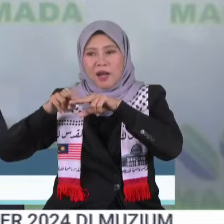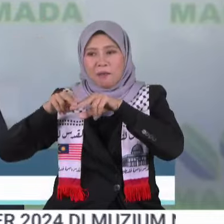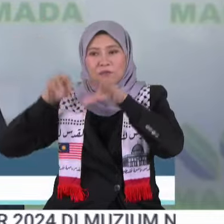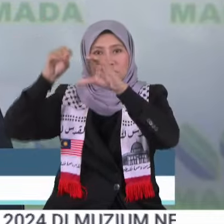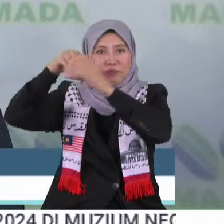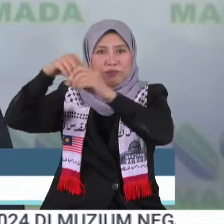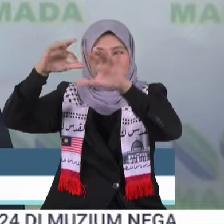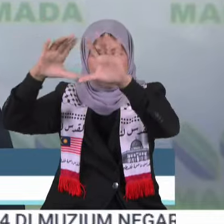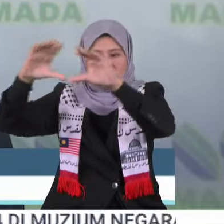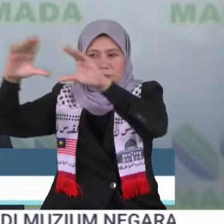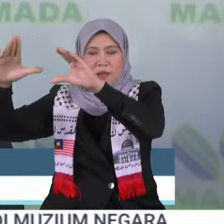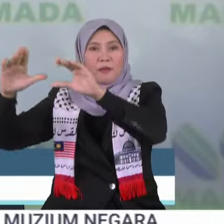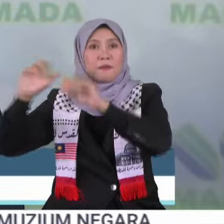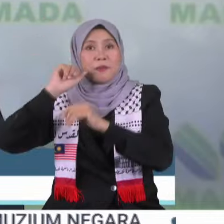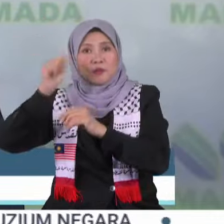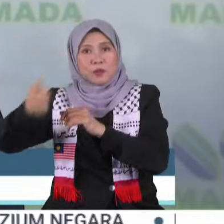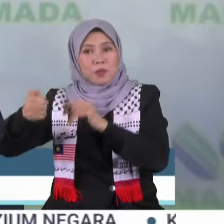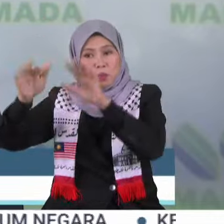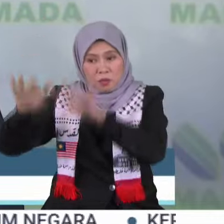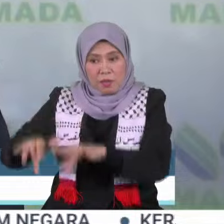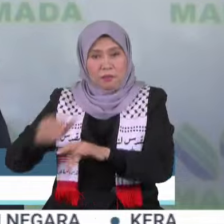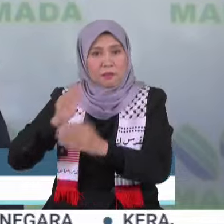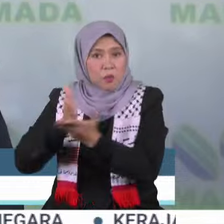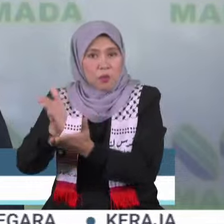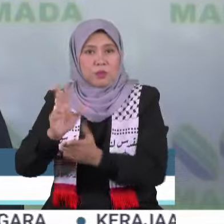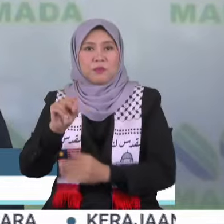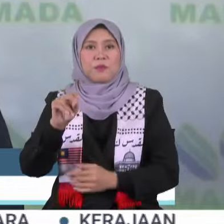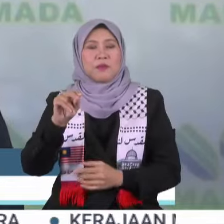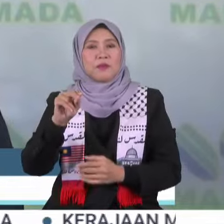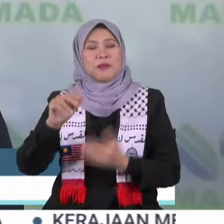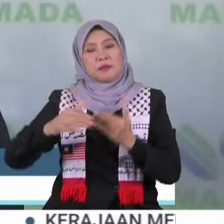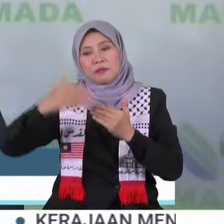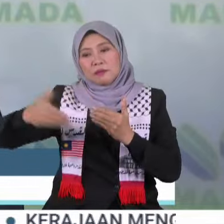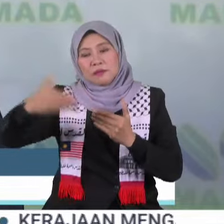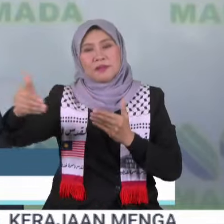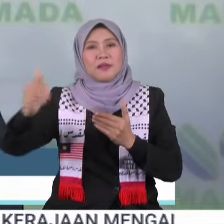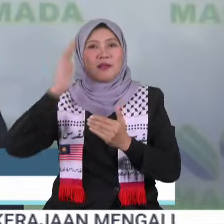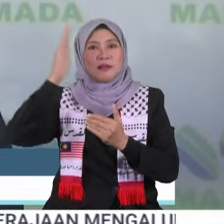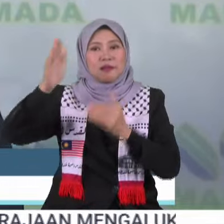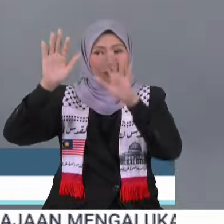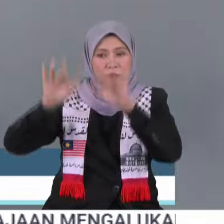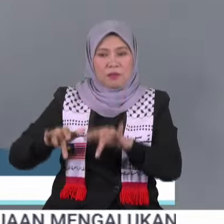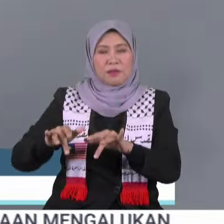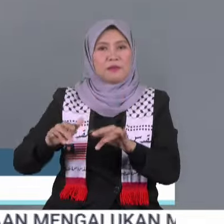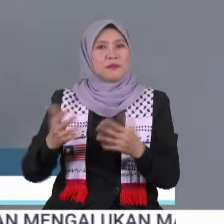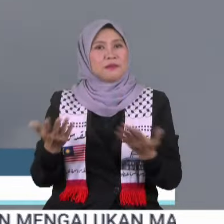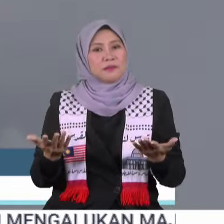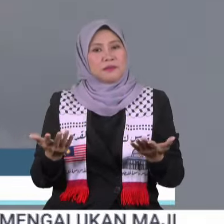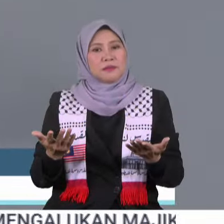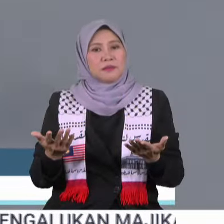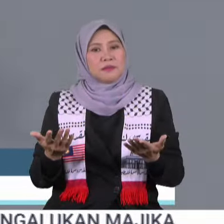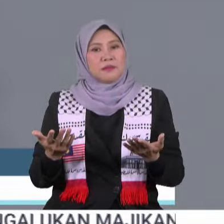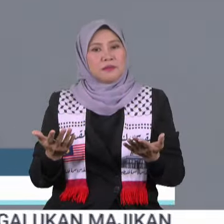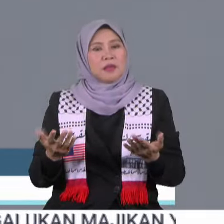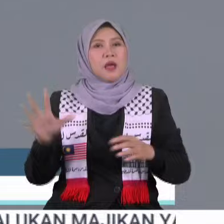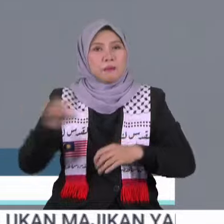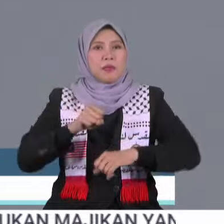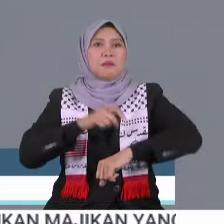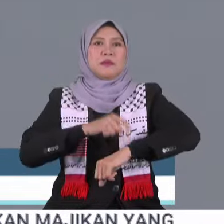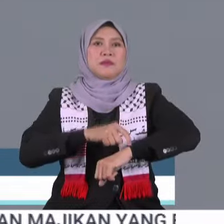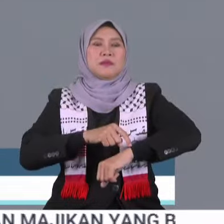bukan besok tu terus naik kalau pun hujan. Bukan lusa tu terus naik level dia kalau pun hujan. Jadi dia ambil